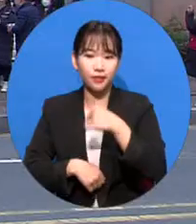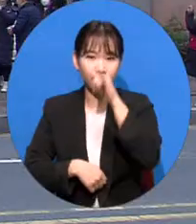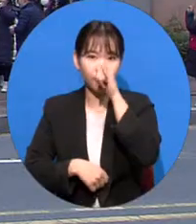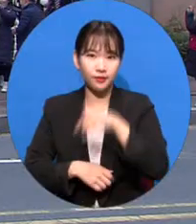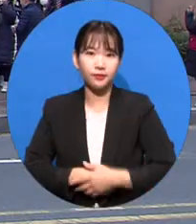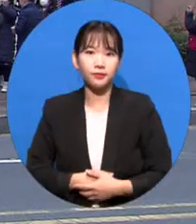했습니다